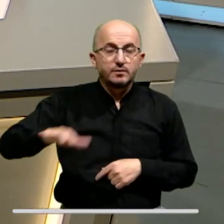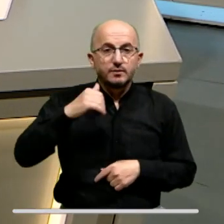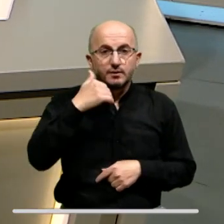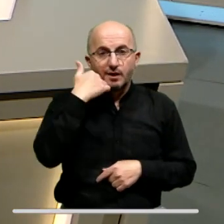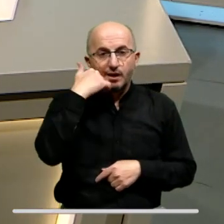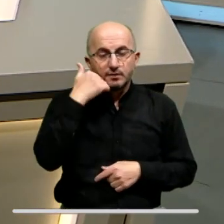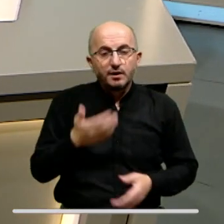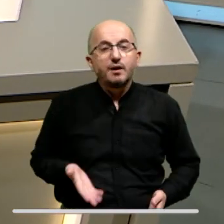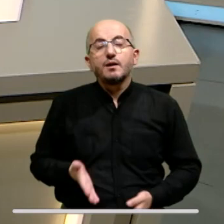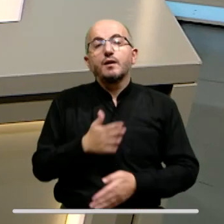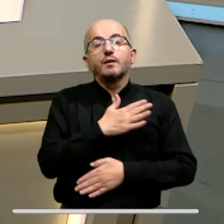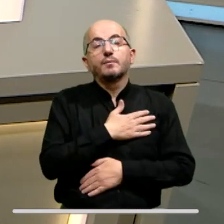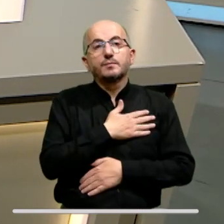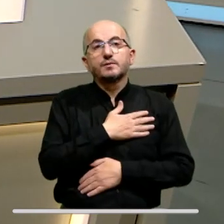giyip